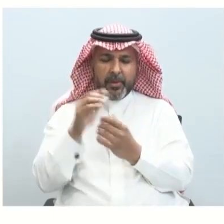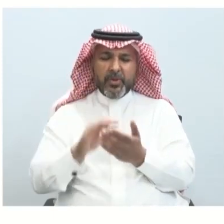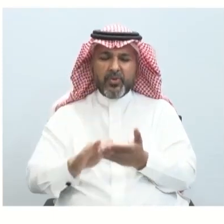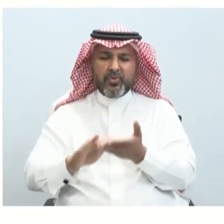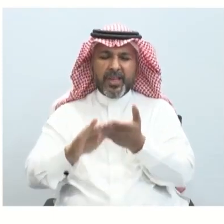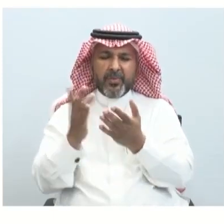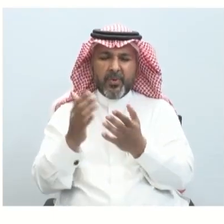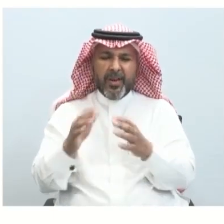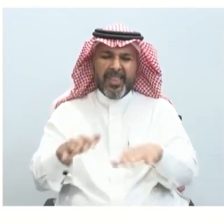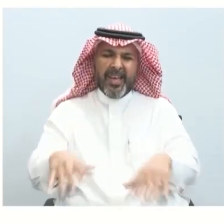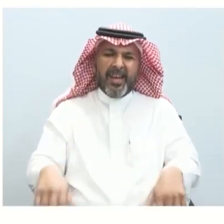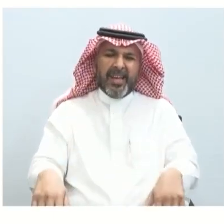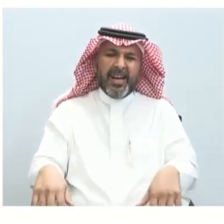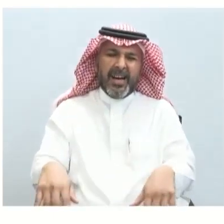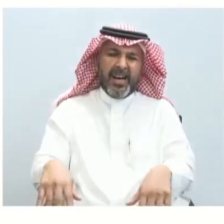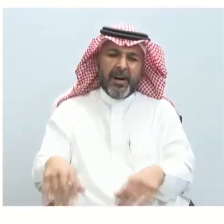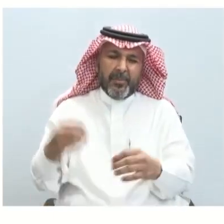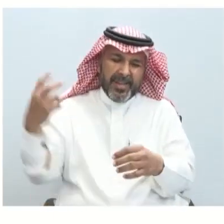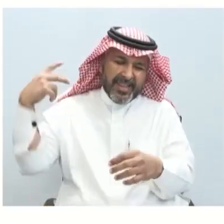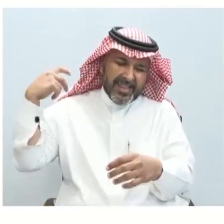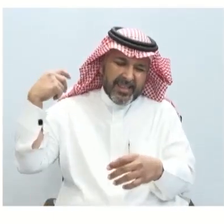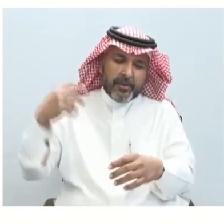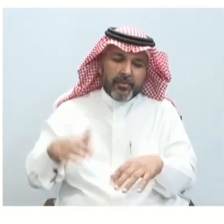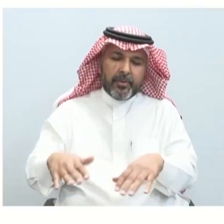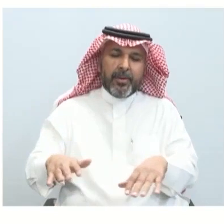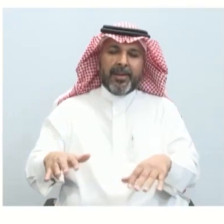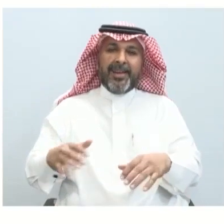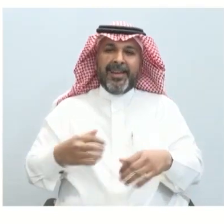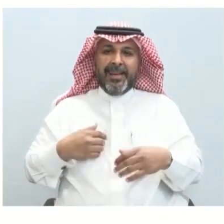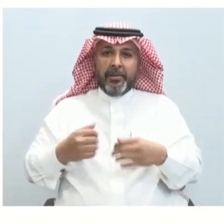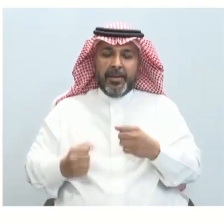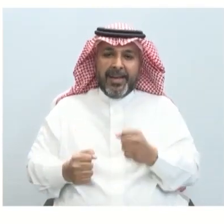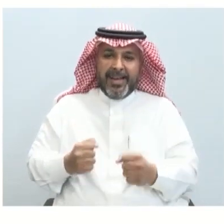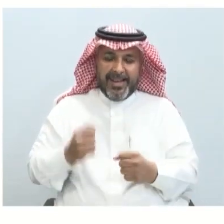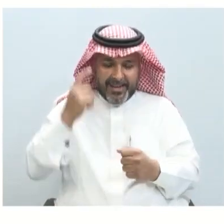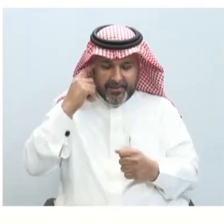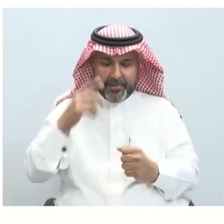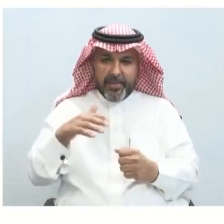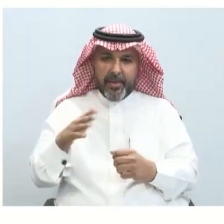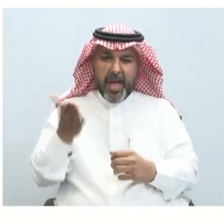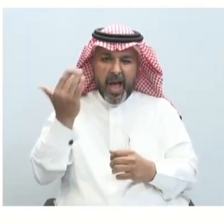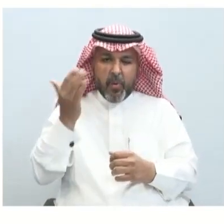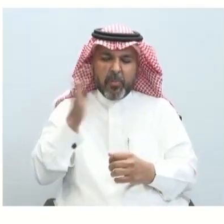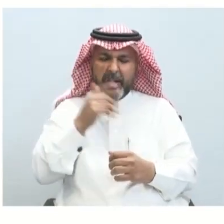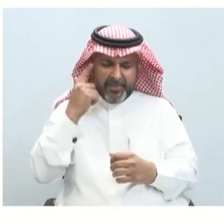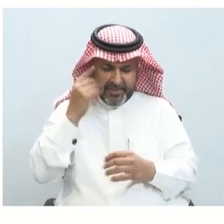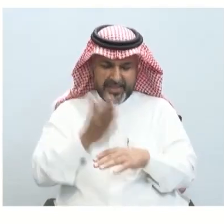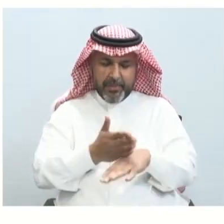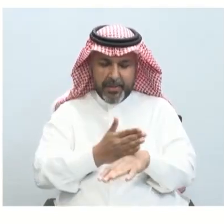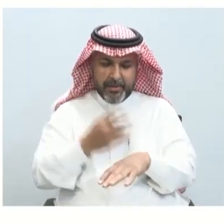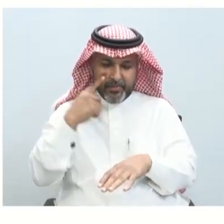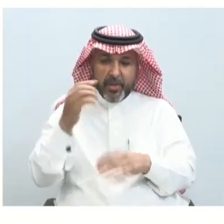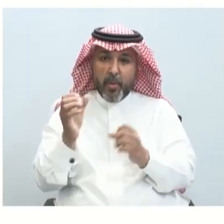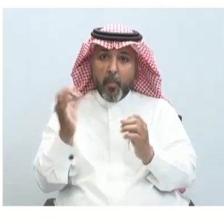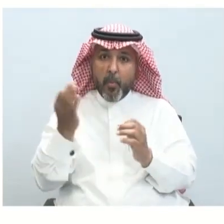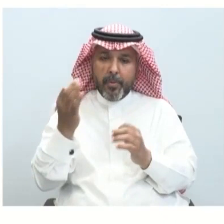من المشي مره اخرى في سؤال 39 توقع وتوقعي لماذا قد تتعرض صحه